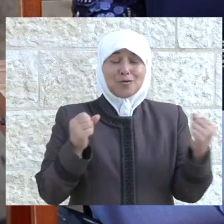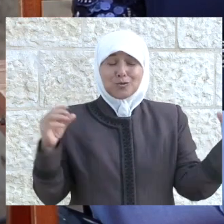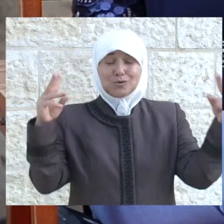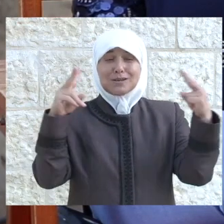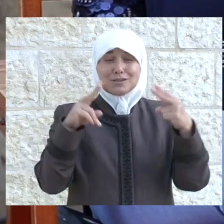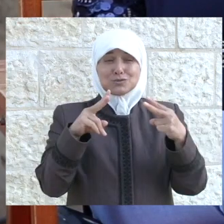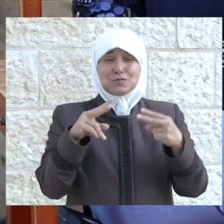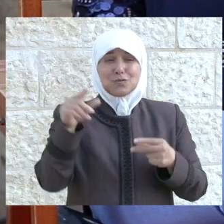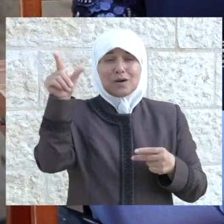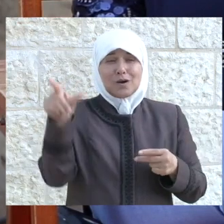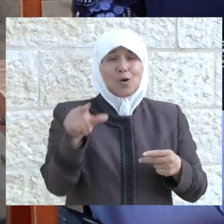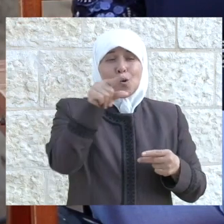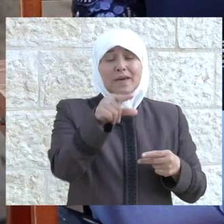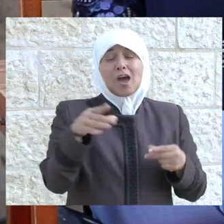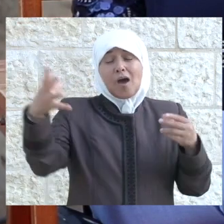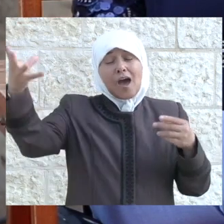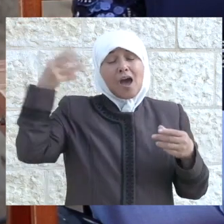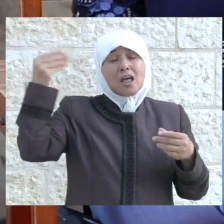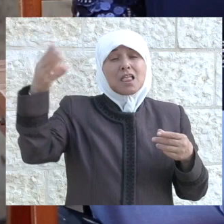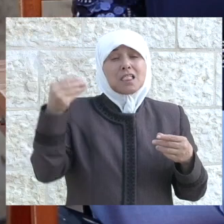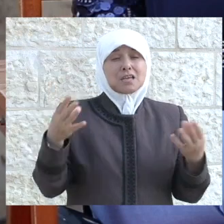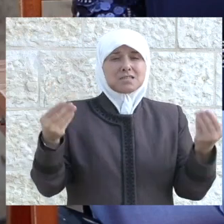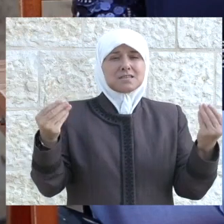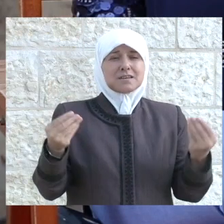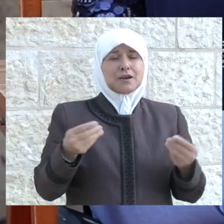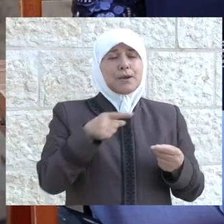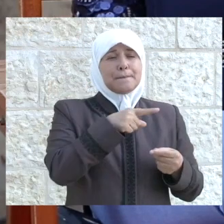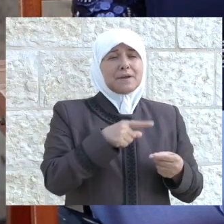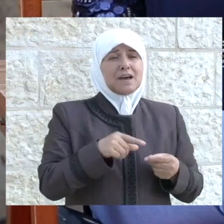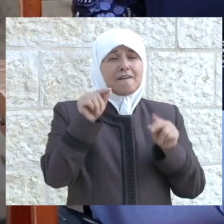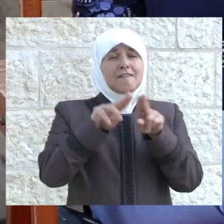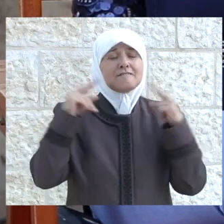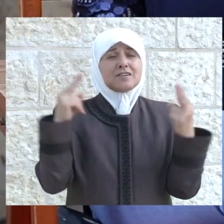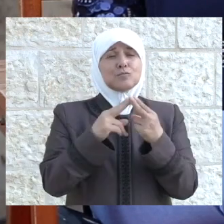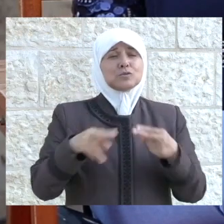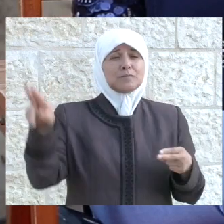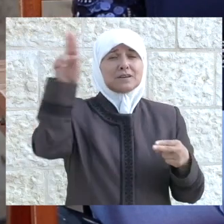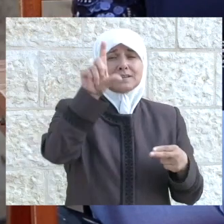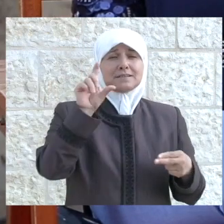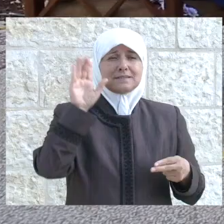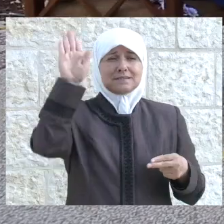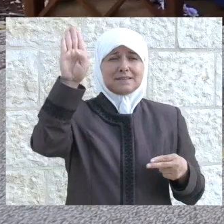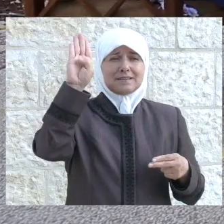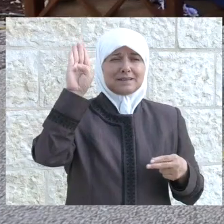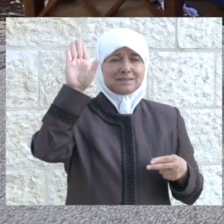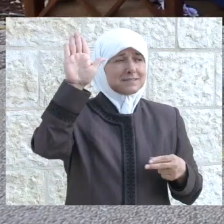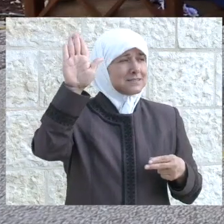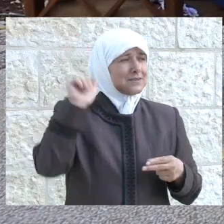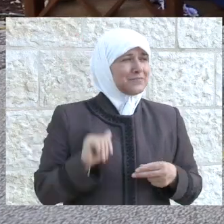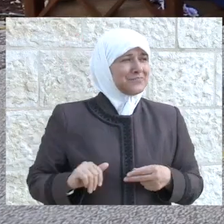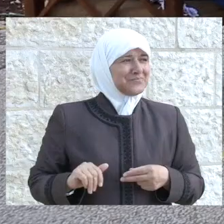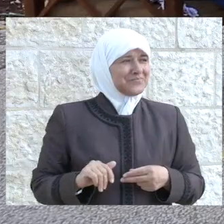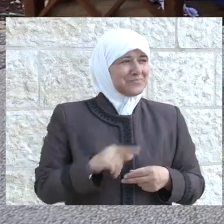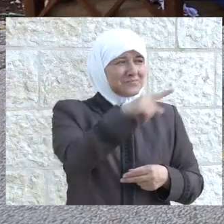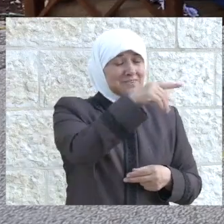فيها وألهمتني كثير أشياء قدرت عليها أبني حواري في تيدكس في نسخته الثانية لعام 2019. فخورة عن